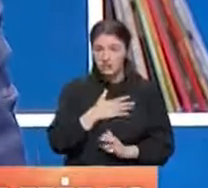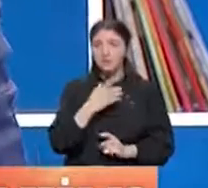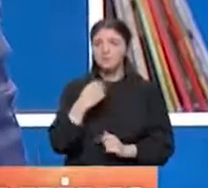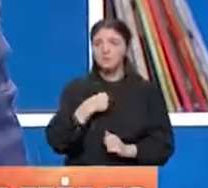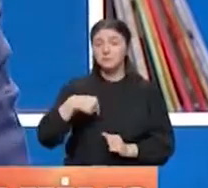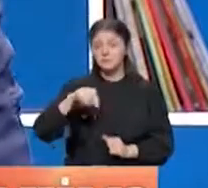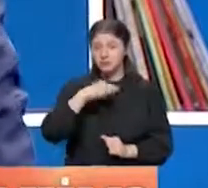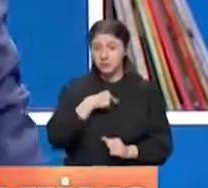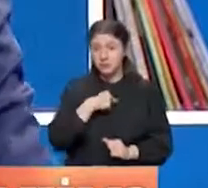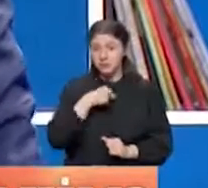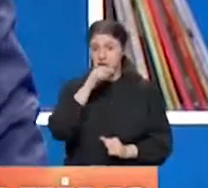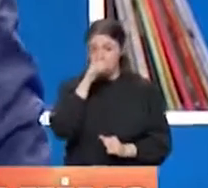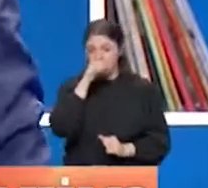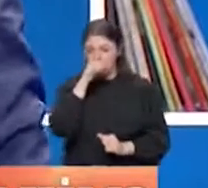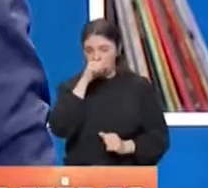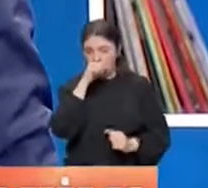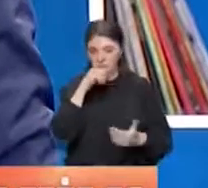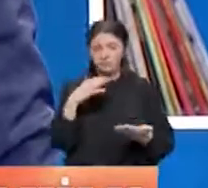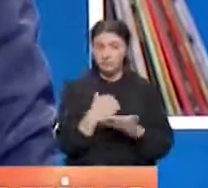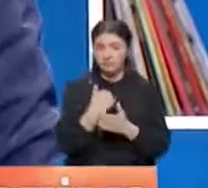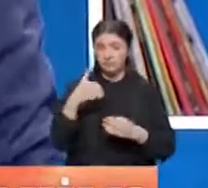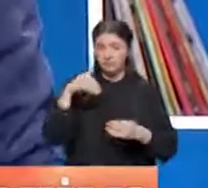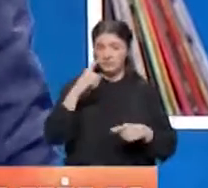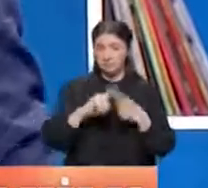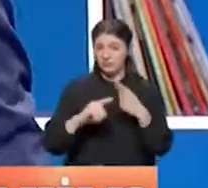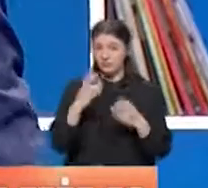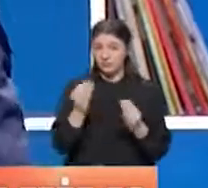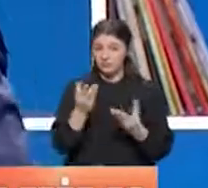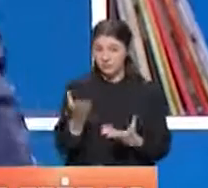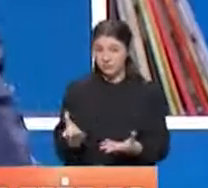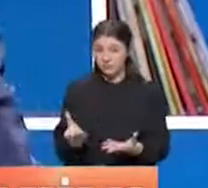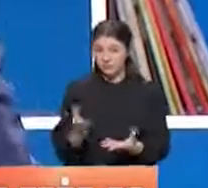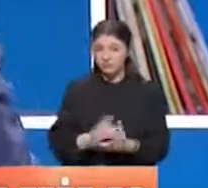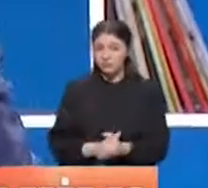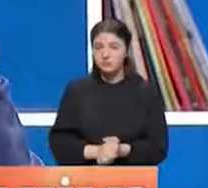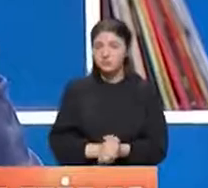biz Zafer Partisi olarak